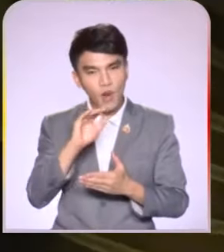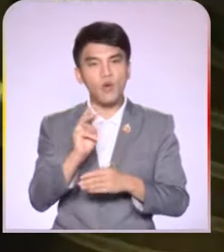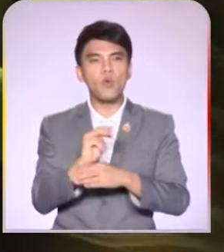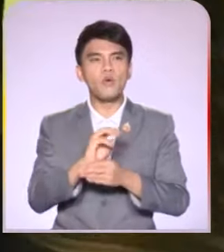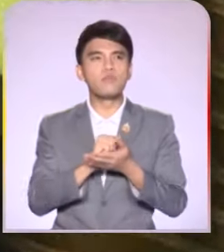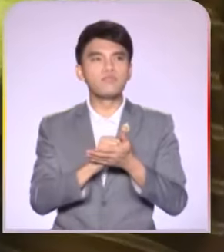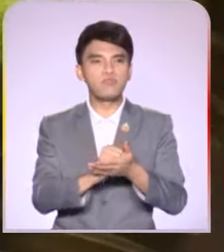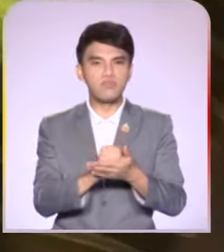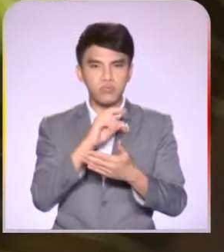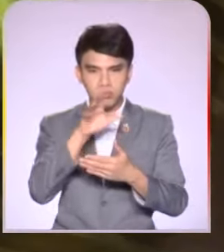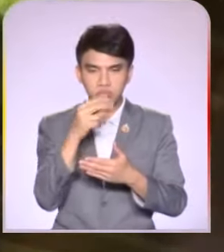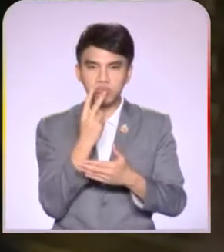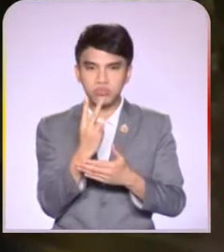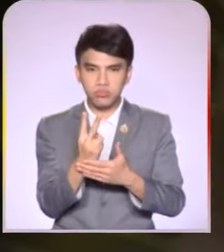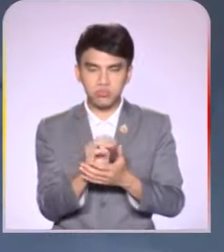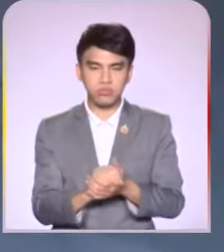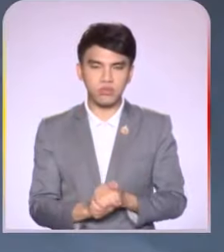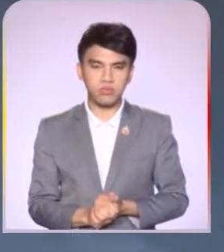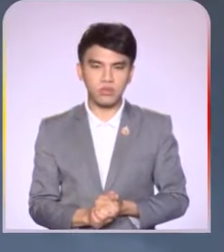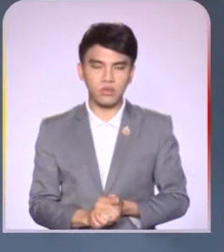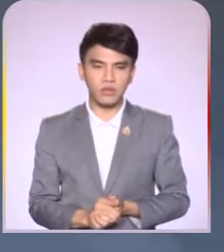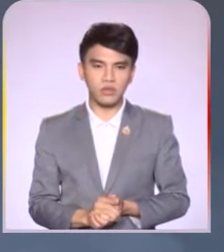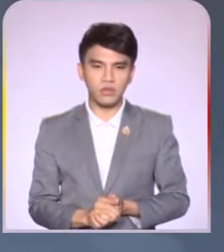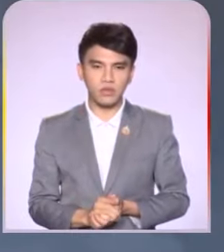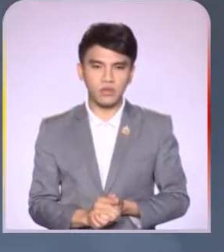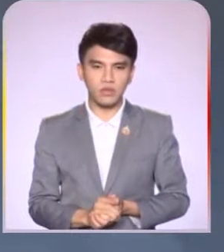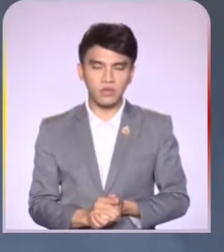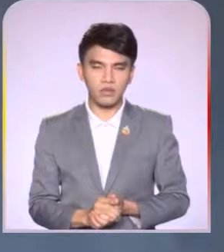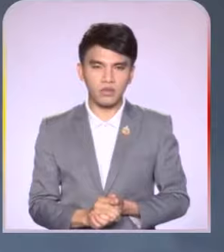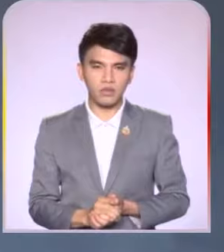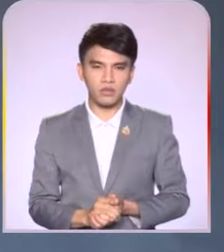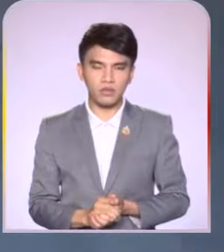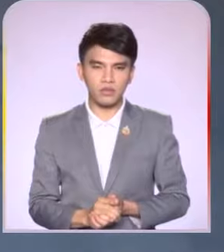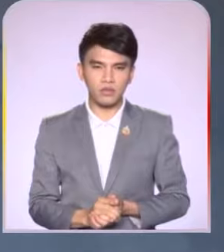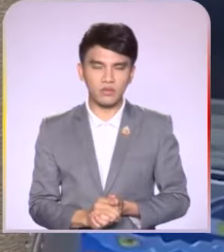ยแล้วดูแผลที่ขาที่งูมันกัดดูสิเอ้าฟังเสียงคุณป้าอารมณ์หน่อยค่ะ